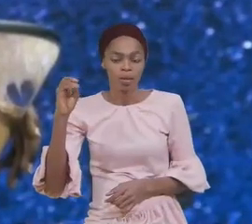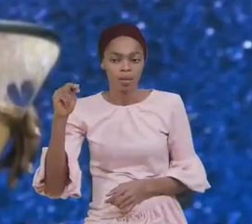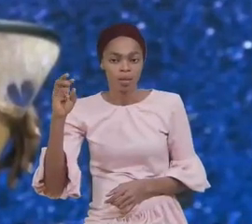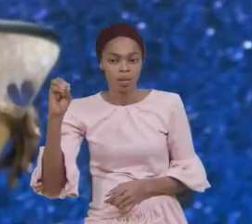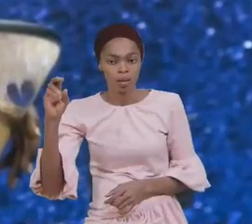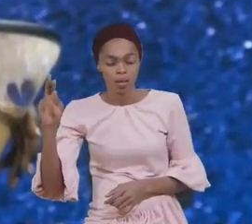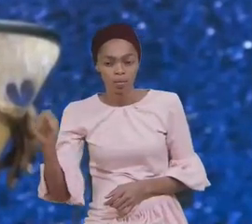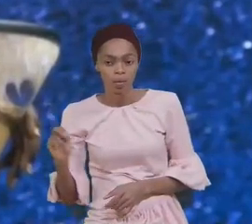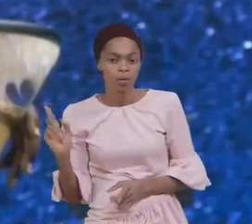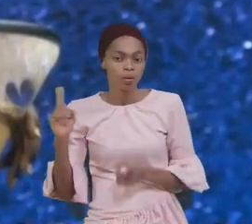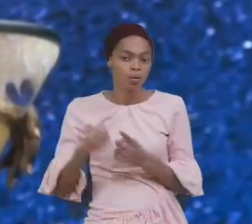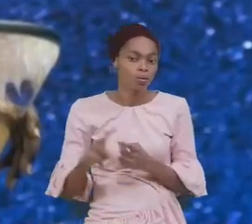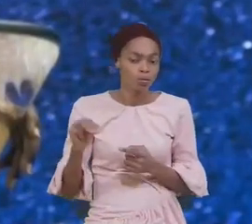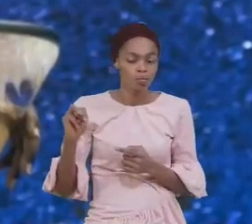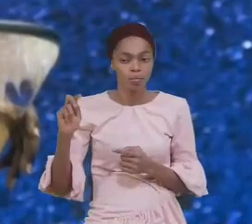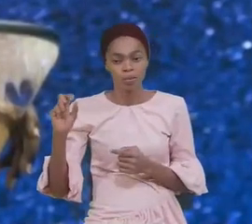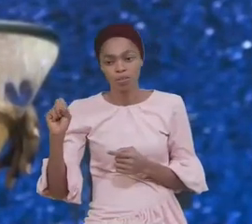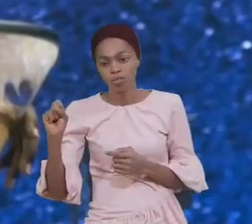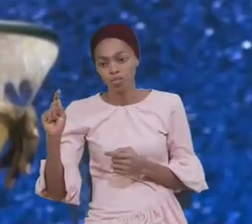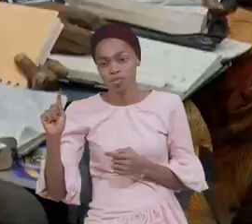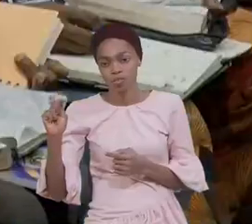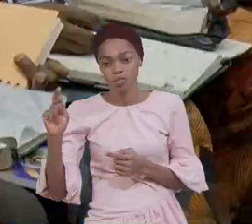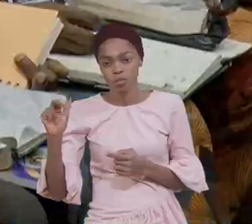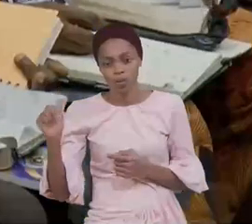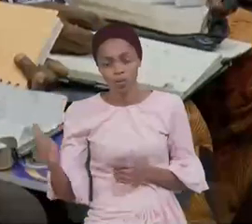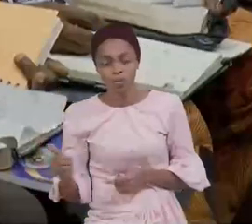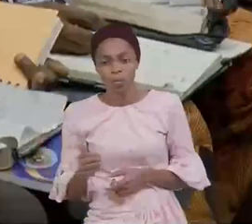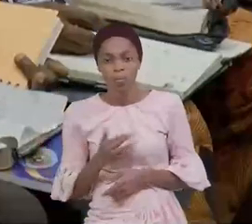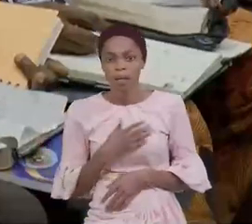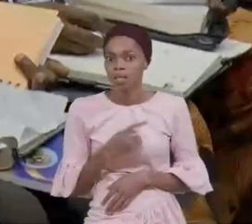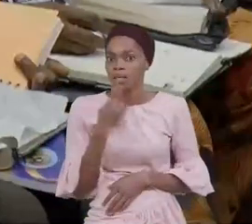jusqu'à Misrefoth Maïm,